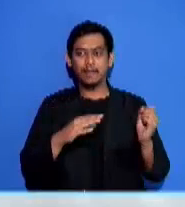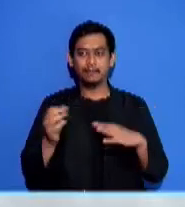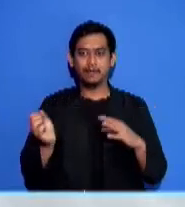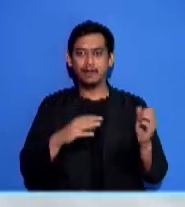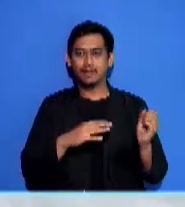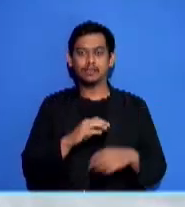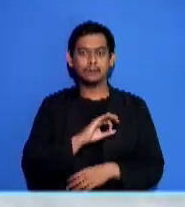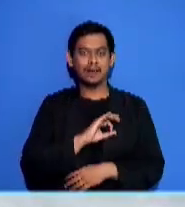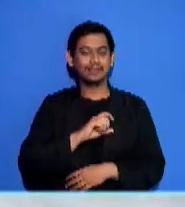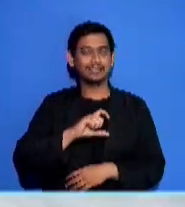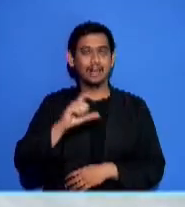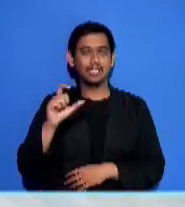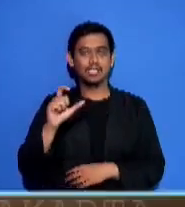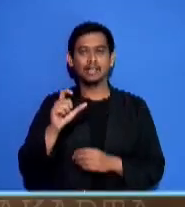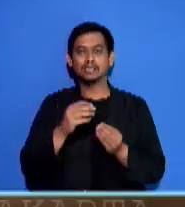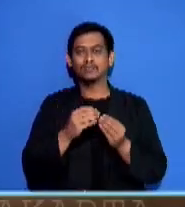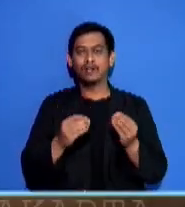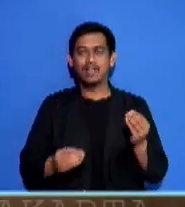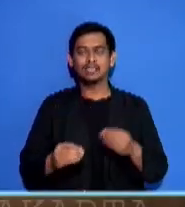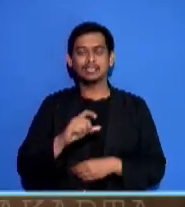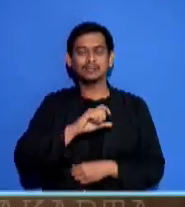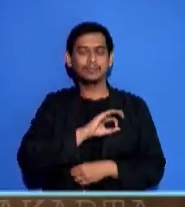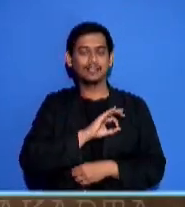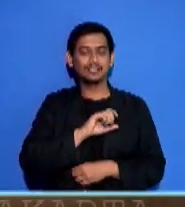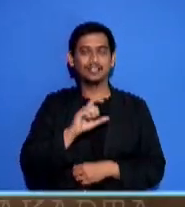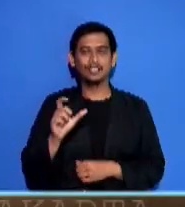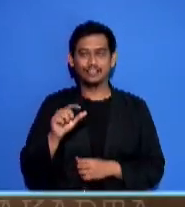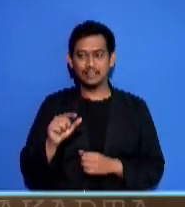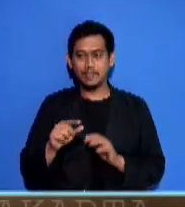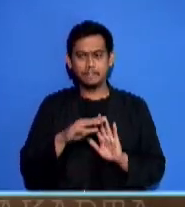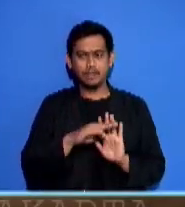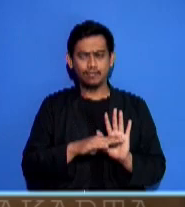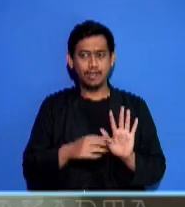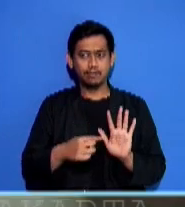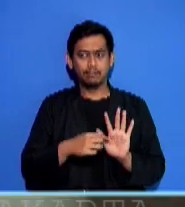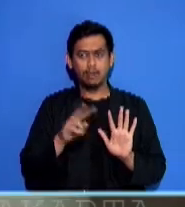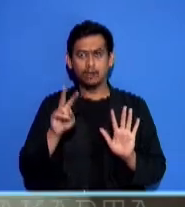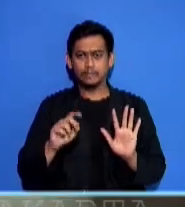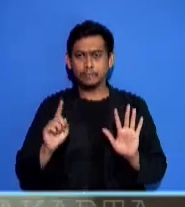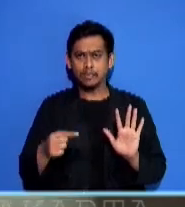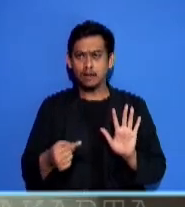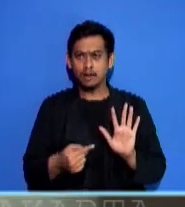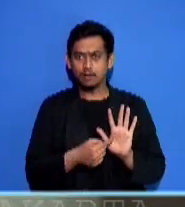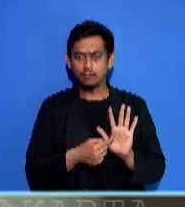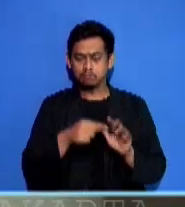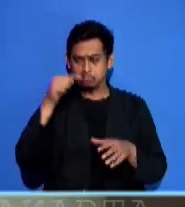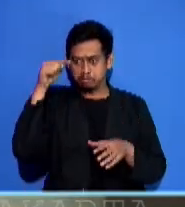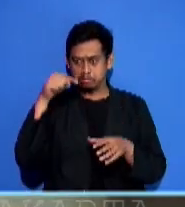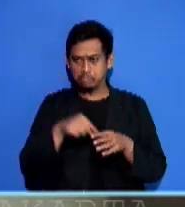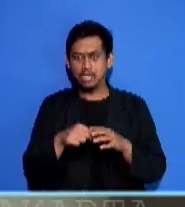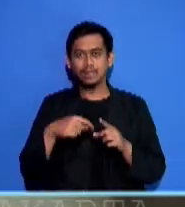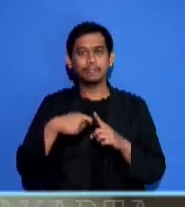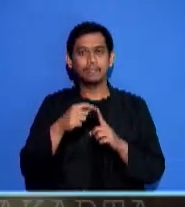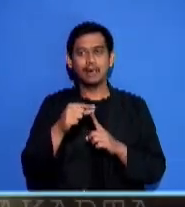2024 setiap perubahan terhadap format debat capres cawapres harus dipastikan atas dasar kajian mendalam dari KPU selaku